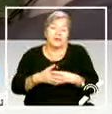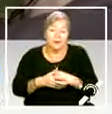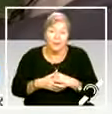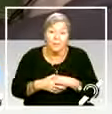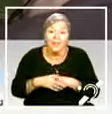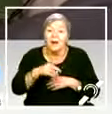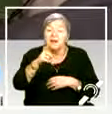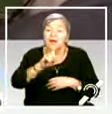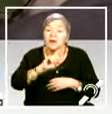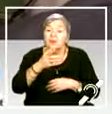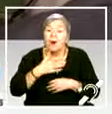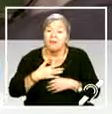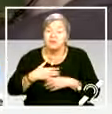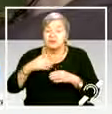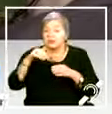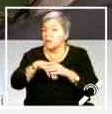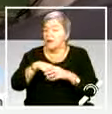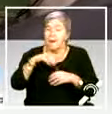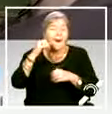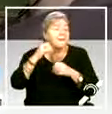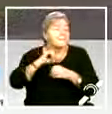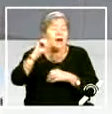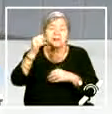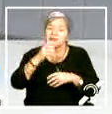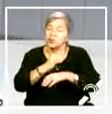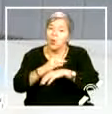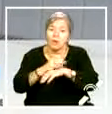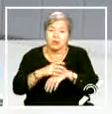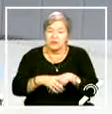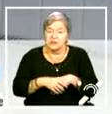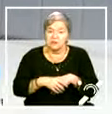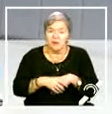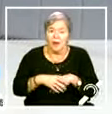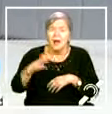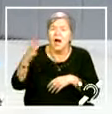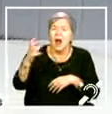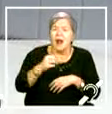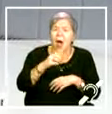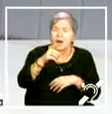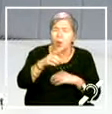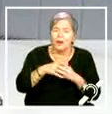Comunist, lucru care i-a atras 10 ani de persecuții și umilințe. M-a luat